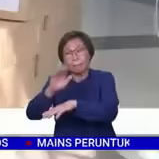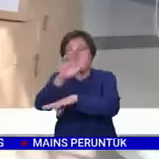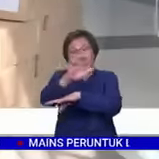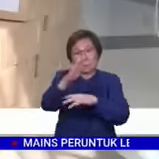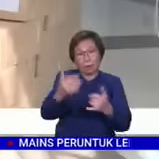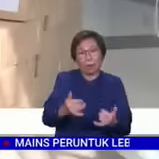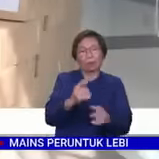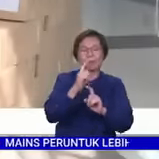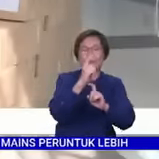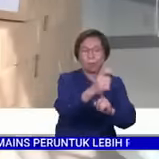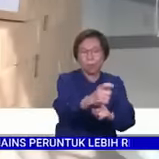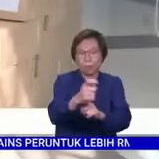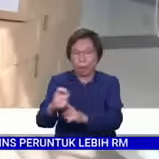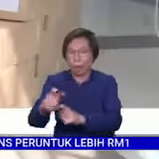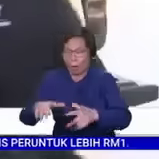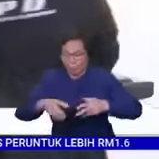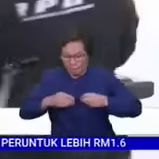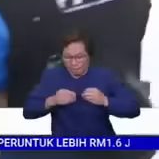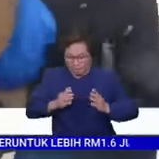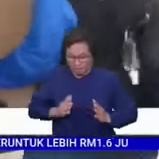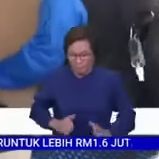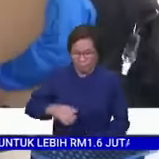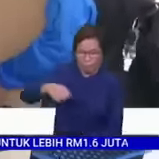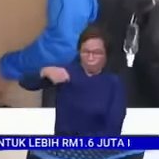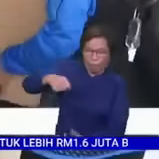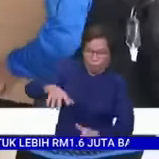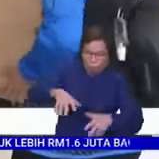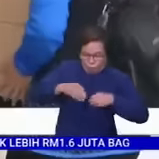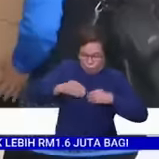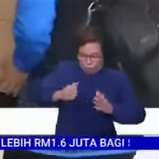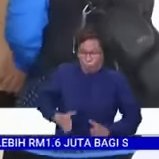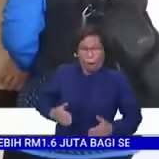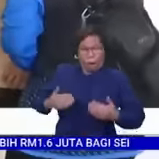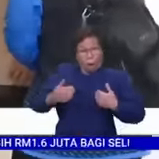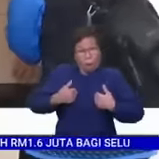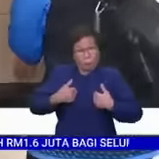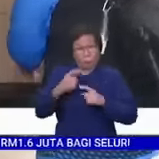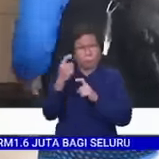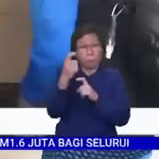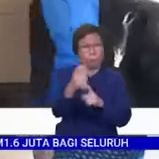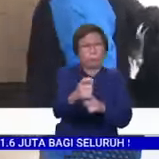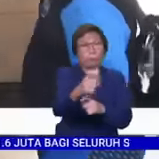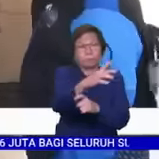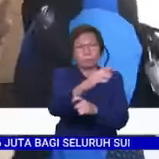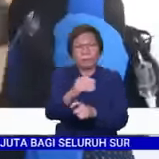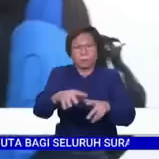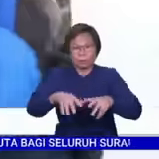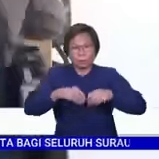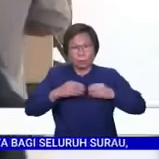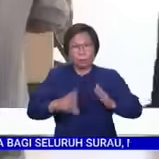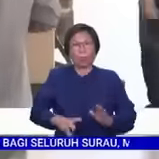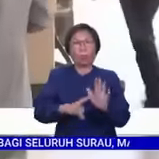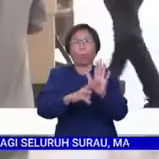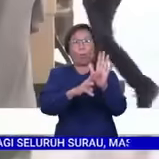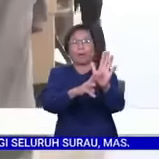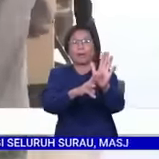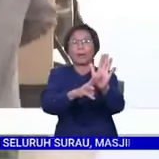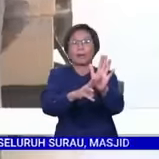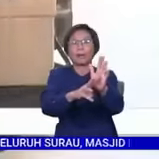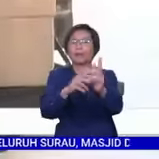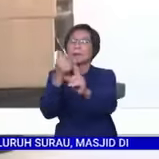pada petang ini juga pengagihan ataupun penerimaan bakul makanan ini turut a disampaikan dan juga diterima oleh wakil